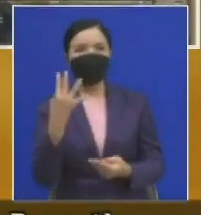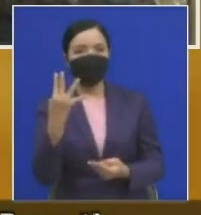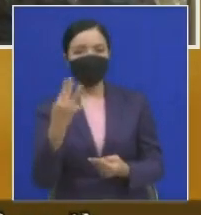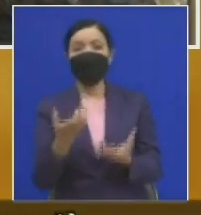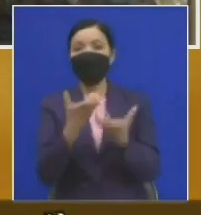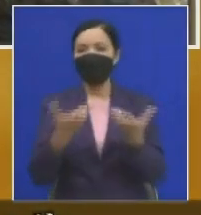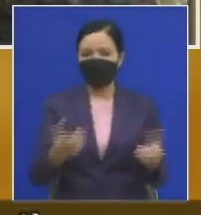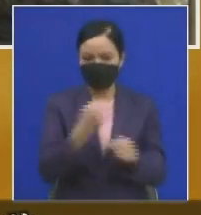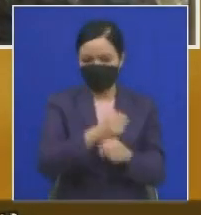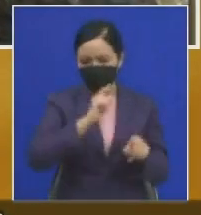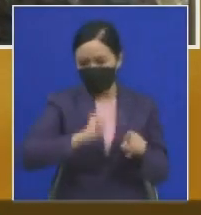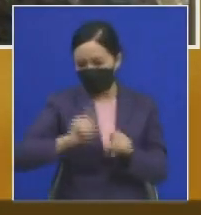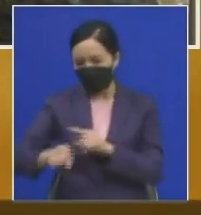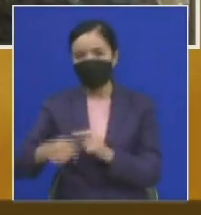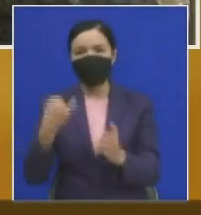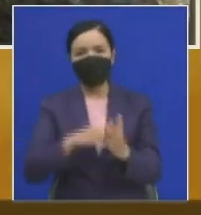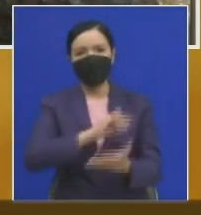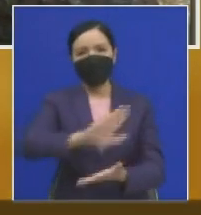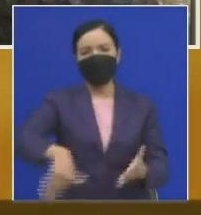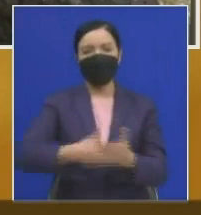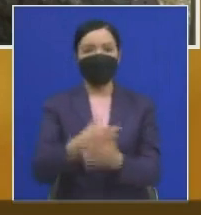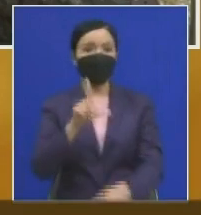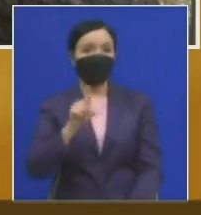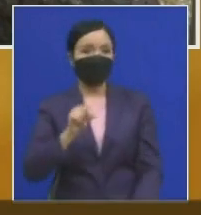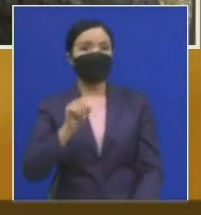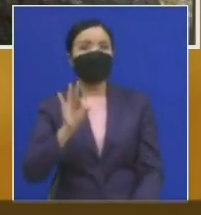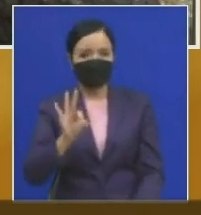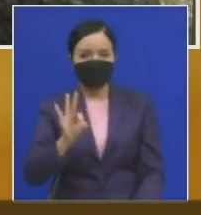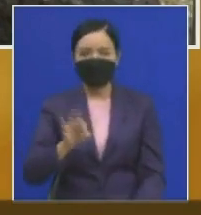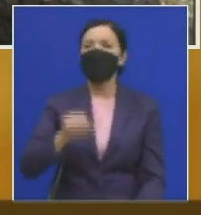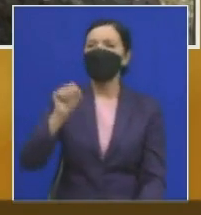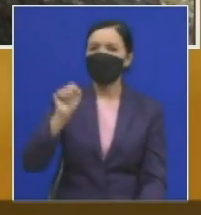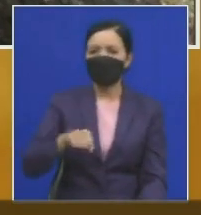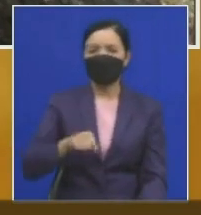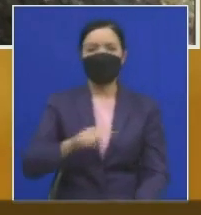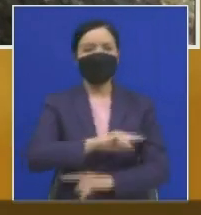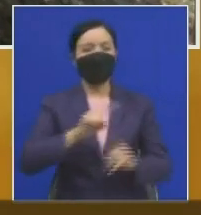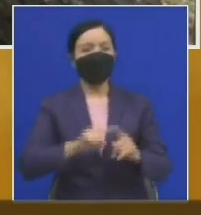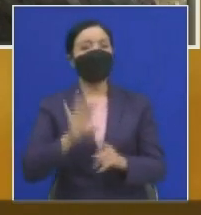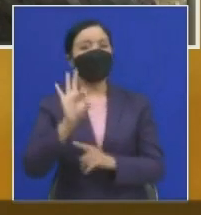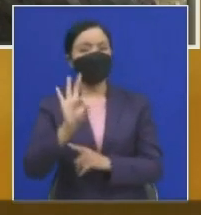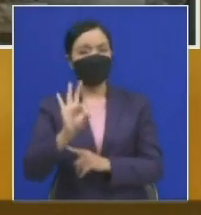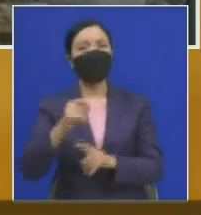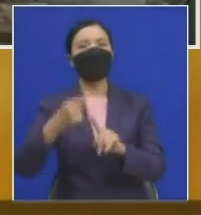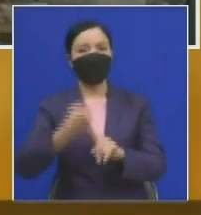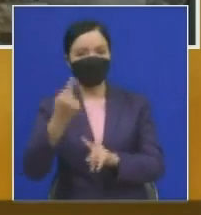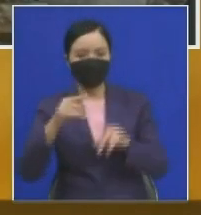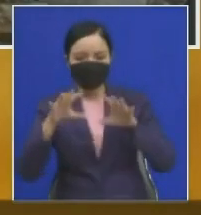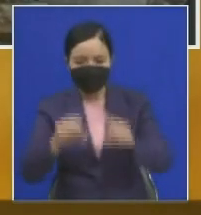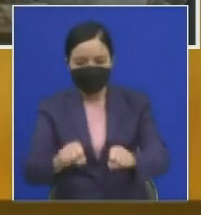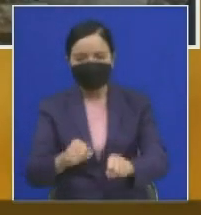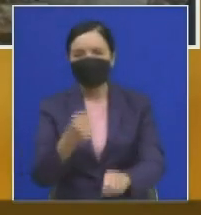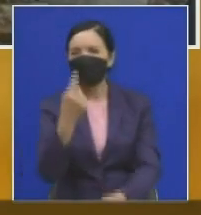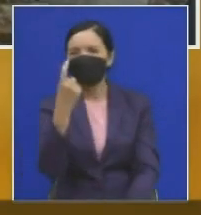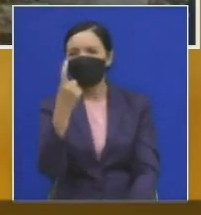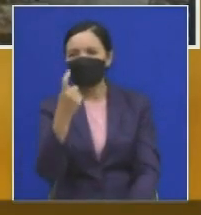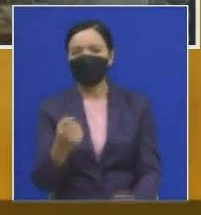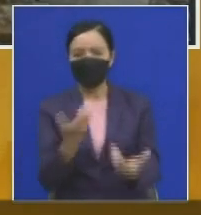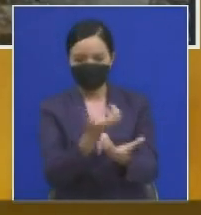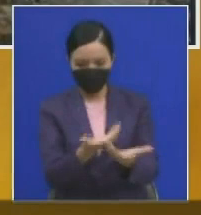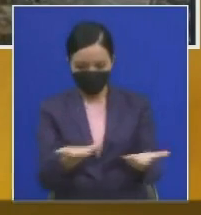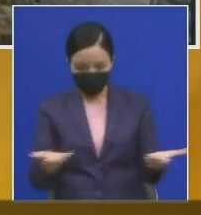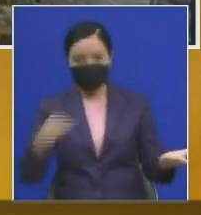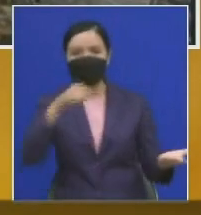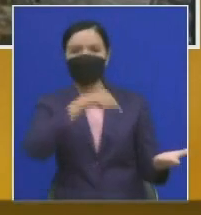อุปกรณกักทำควผอนอนอีก รวม 29 รายการนั่นคืเหุกณวที่ 9 มกกรา จับใครไม่ได้ จัของกลางได้